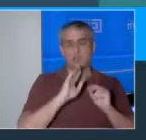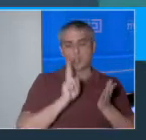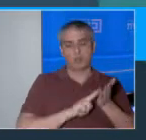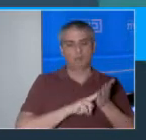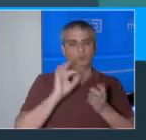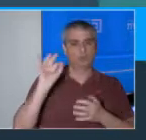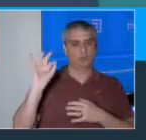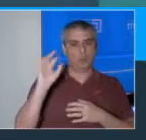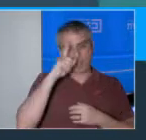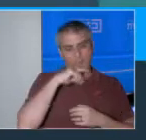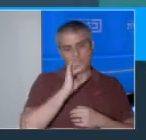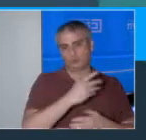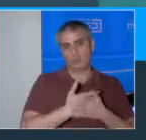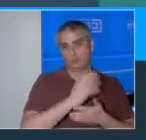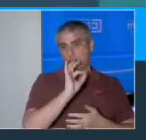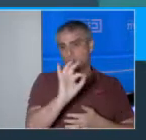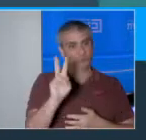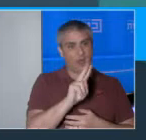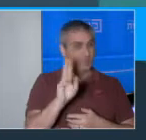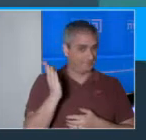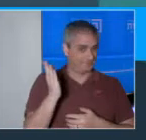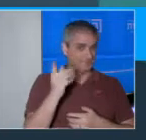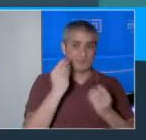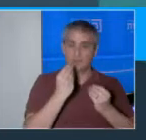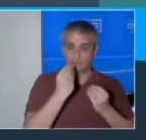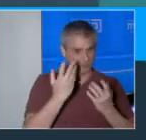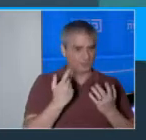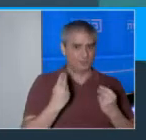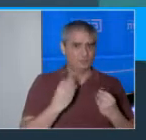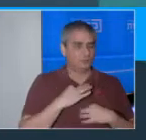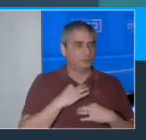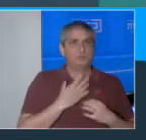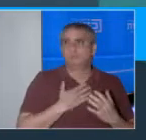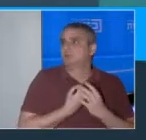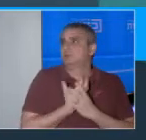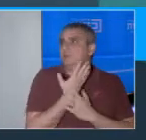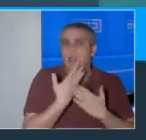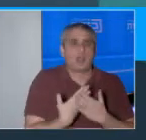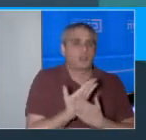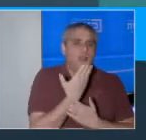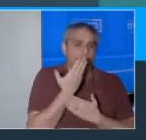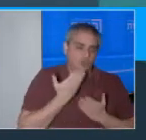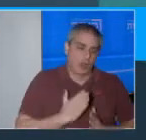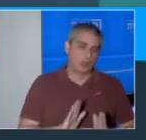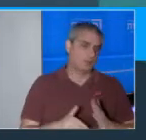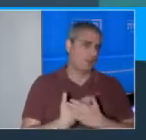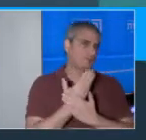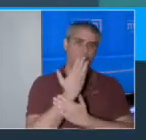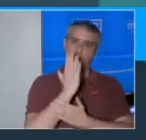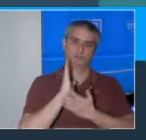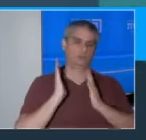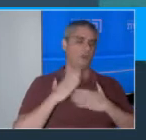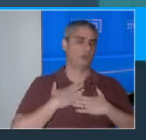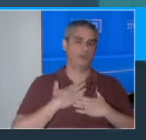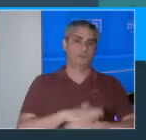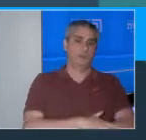הזכויות שלו כאבא של התינוקת שלהם. הדבר הזה בעבורנו זה צמיחה, התחדשות, לידה, זה כל כך